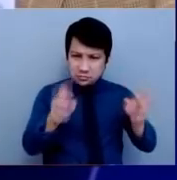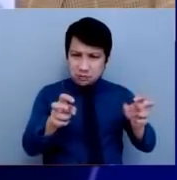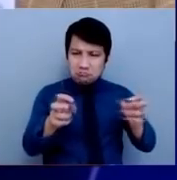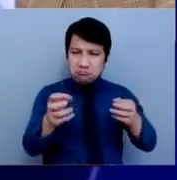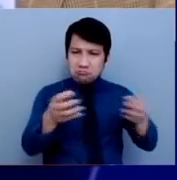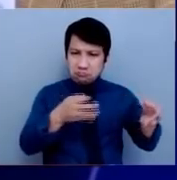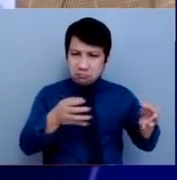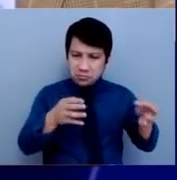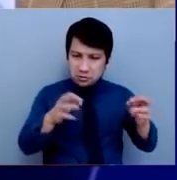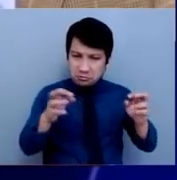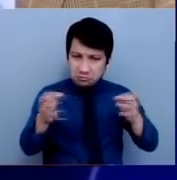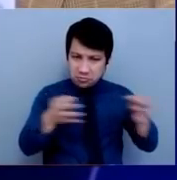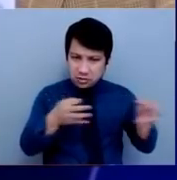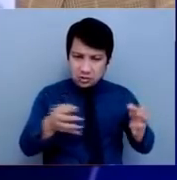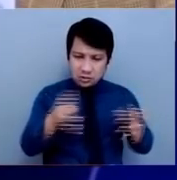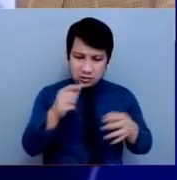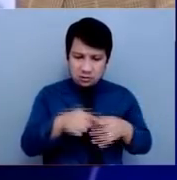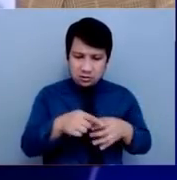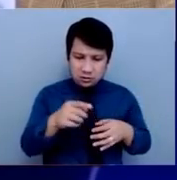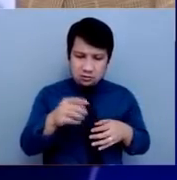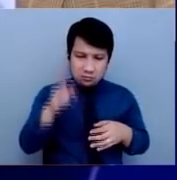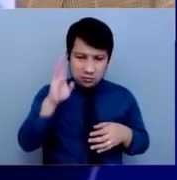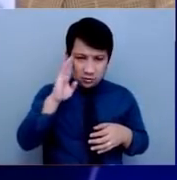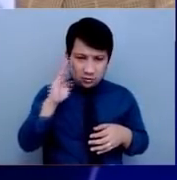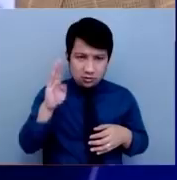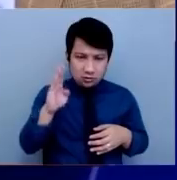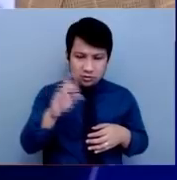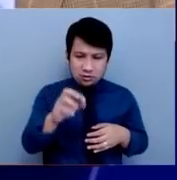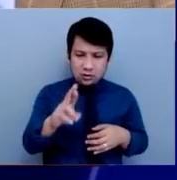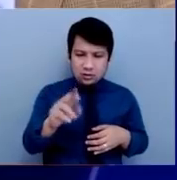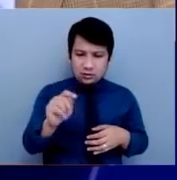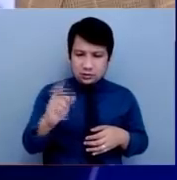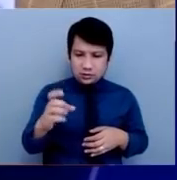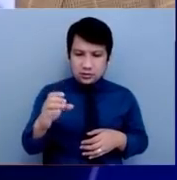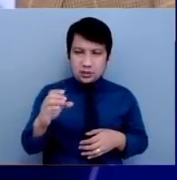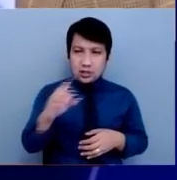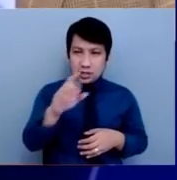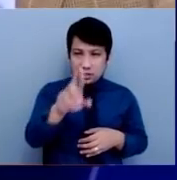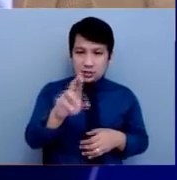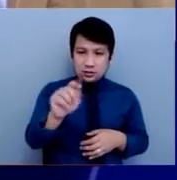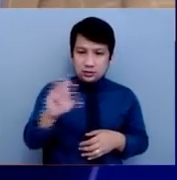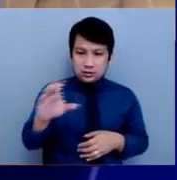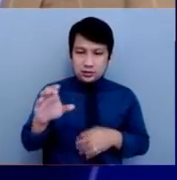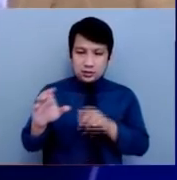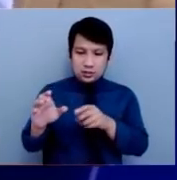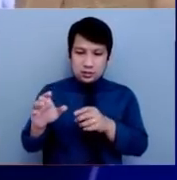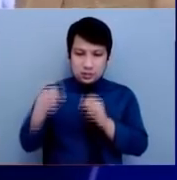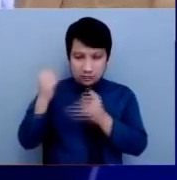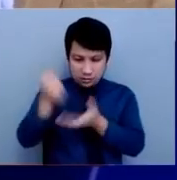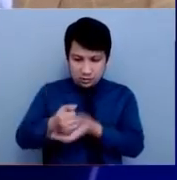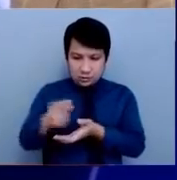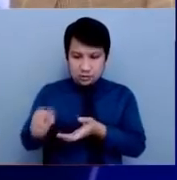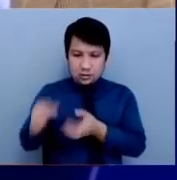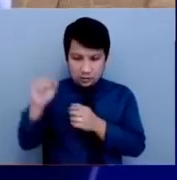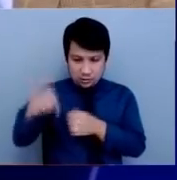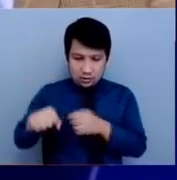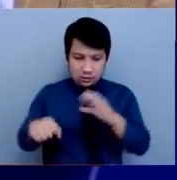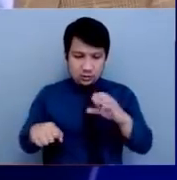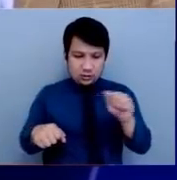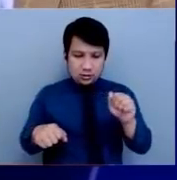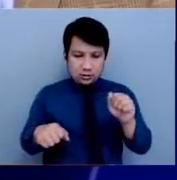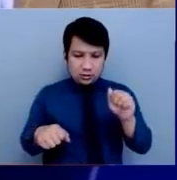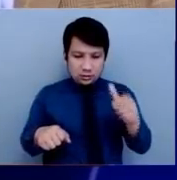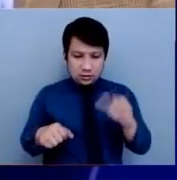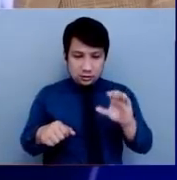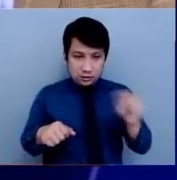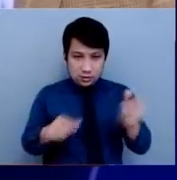Yung conviction ni Bongbong Marcos sa RTC na in-affirm ng CA at yung binasura ng CA na isa